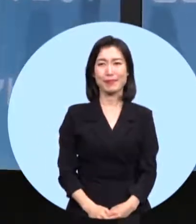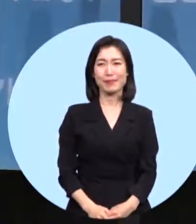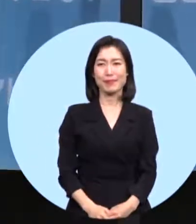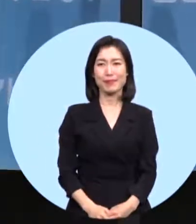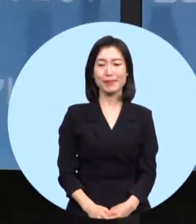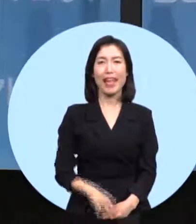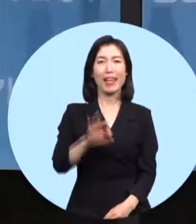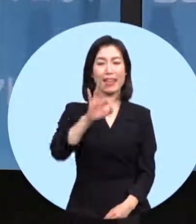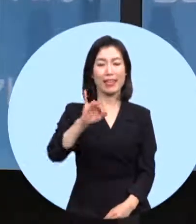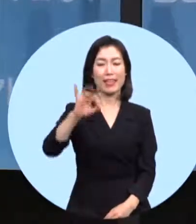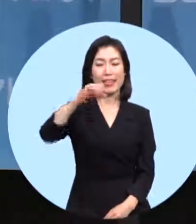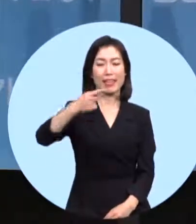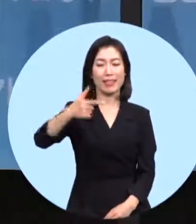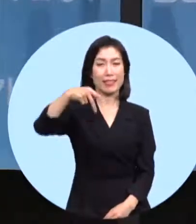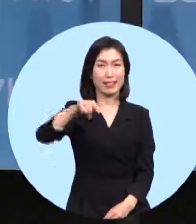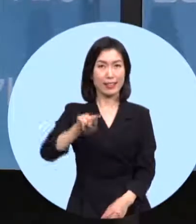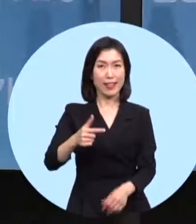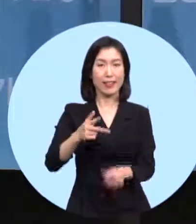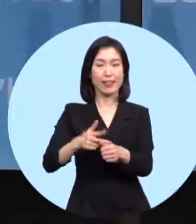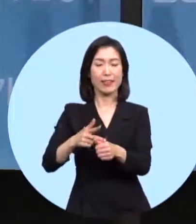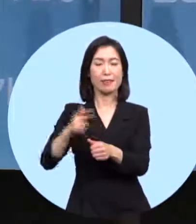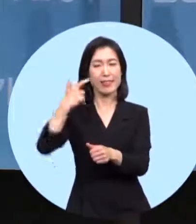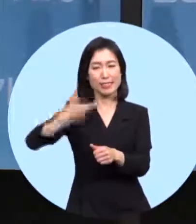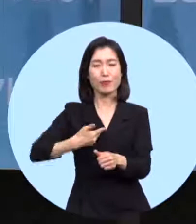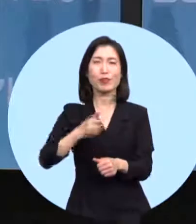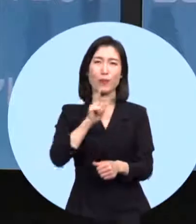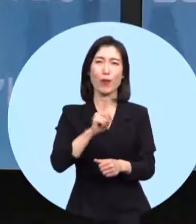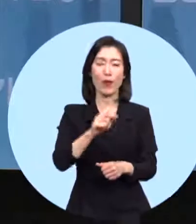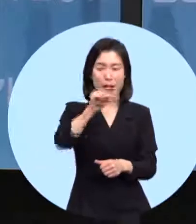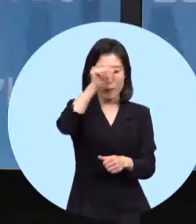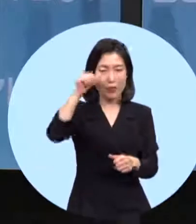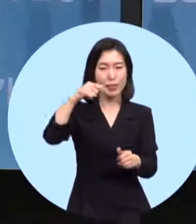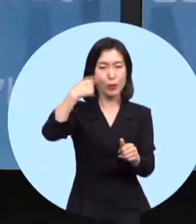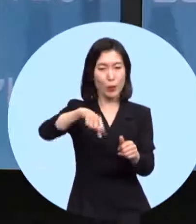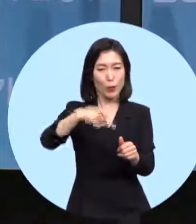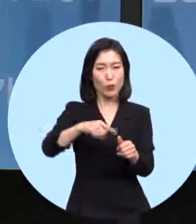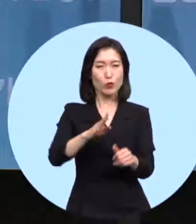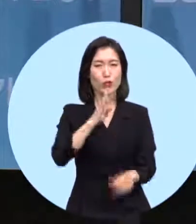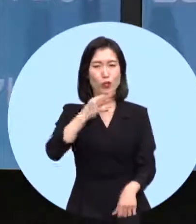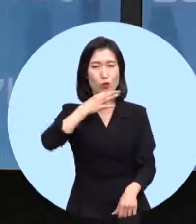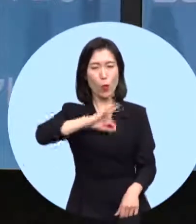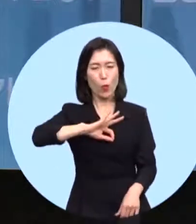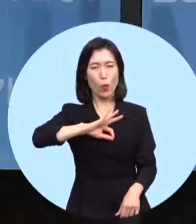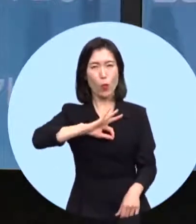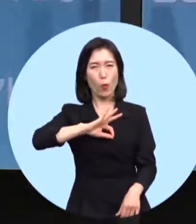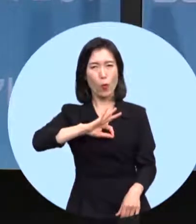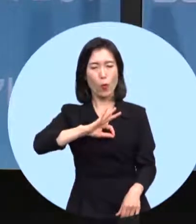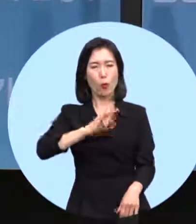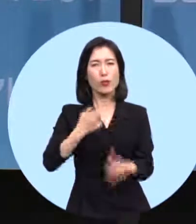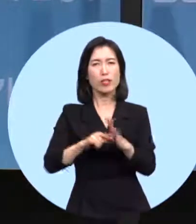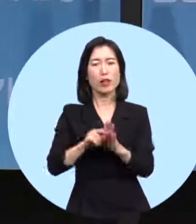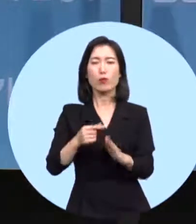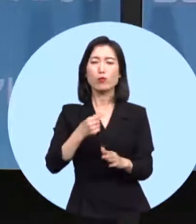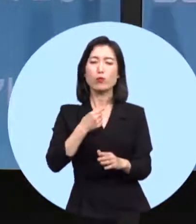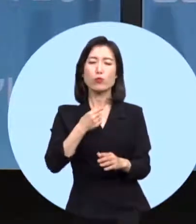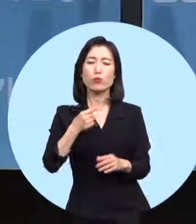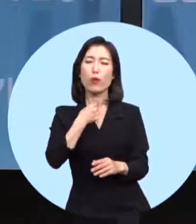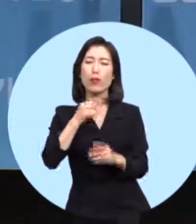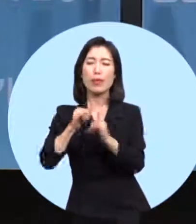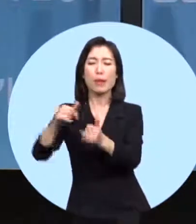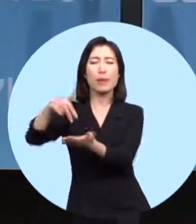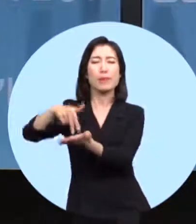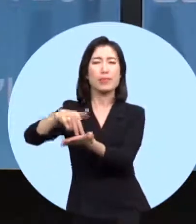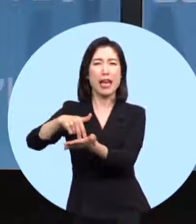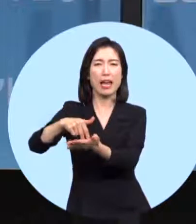또 이은선 님이 이제 질문을 주셨는데 평생교육체의 실효성 갖기 위한 수요자 관점